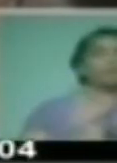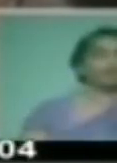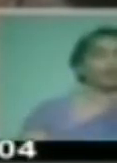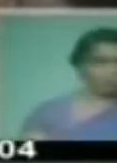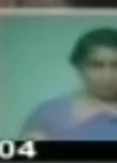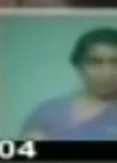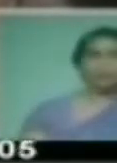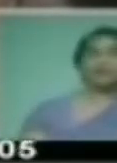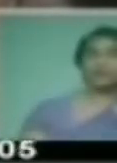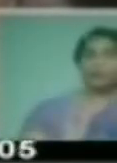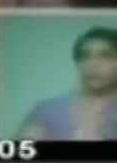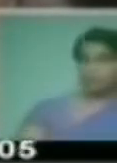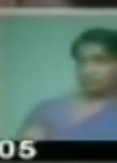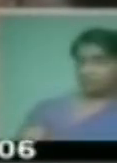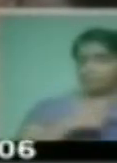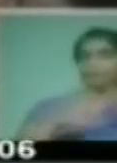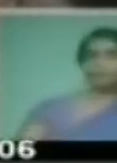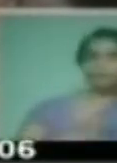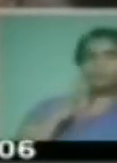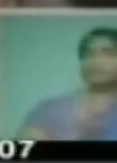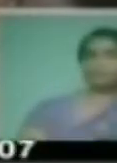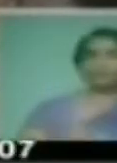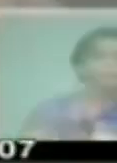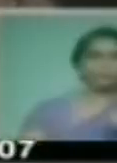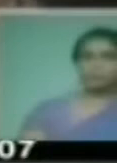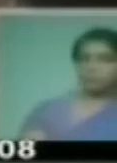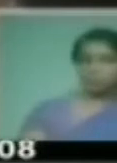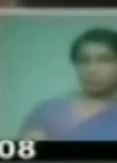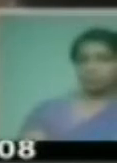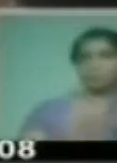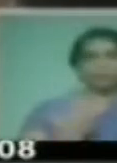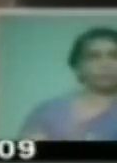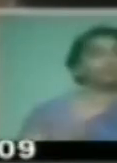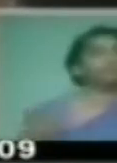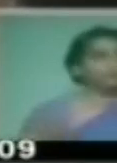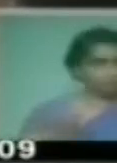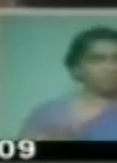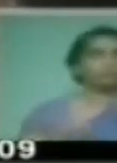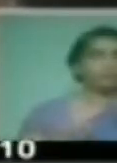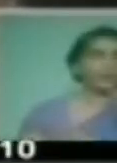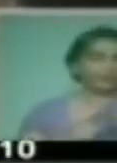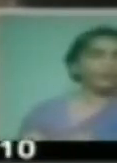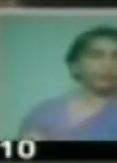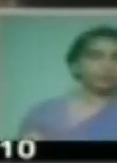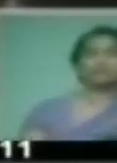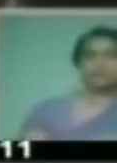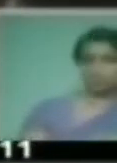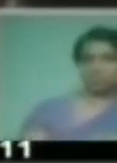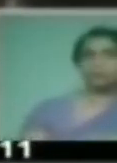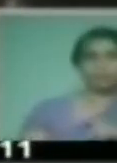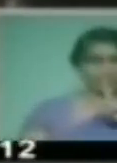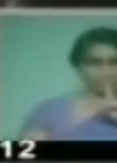ஹக்கிவேன. கடந்த காலங்களில் மொத்த தேசிய உற்பத்தியில் 14% வரி வருமானம் மூலம் ஈட்டப்பட்டது. எனினும் கடந்த அரசாங்கம் வரி கொள்கையில்